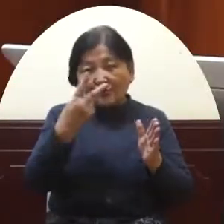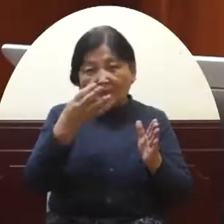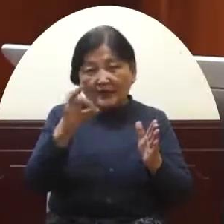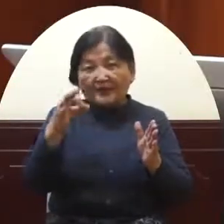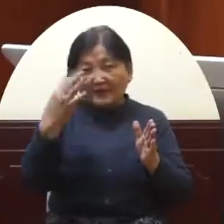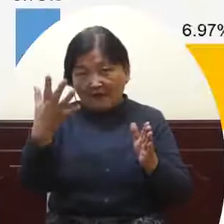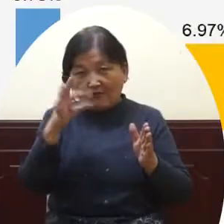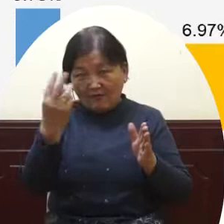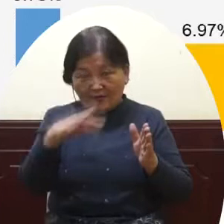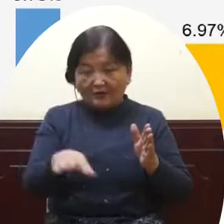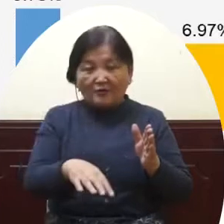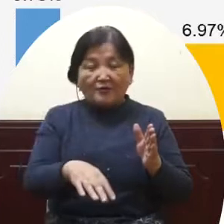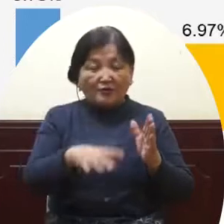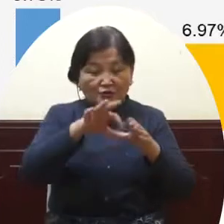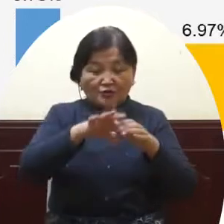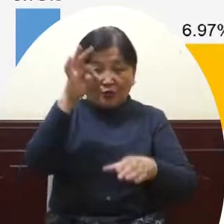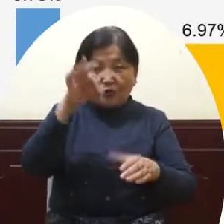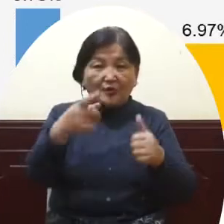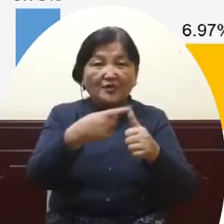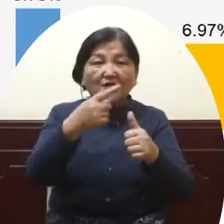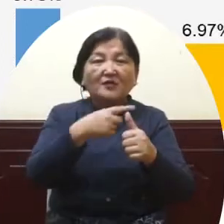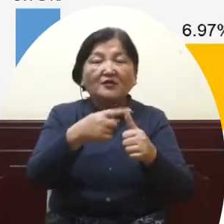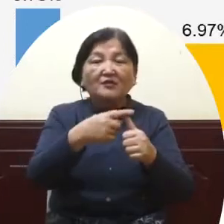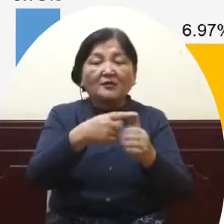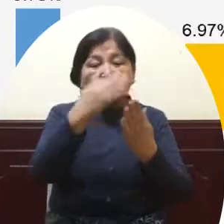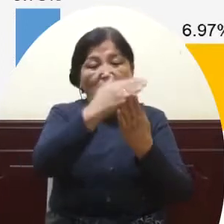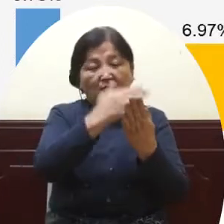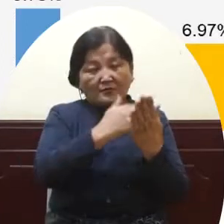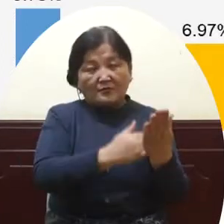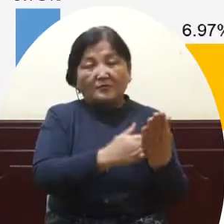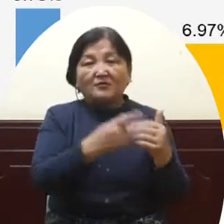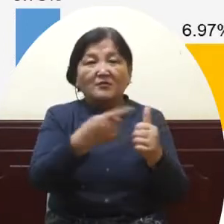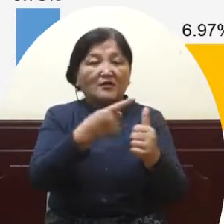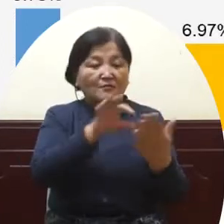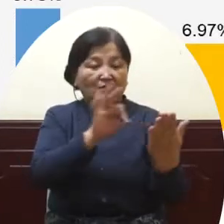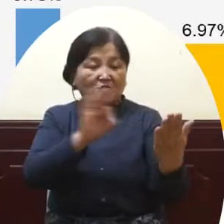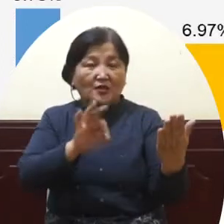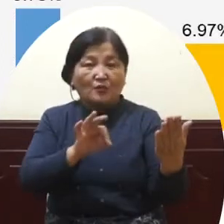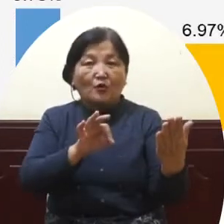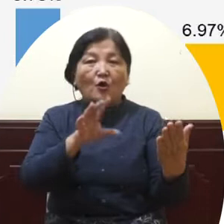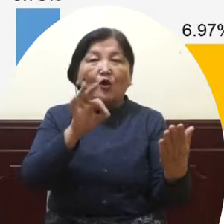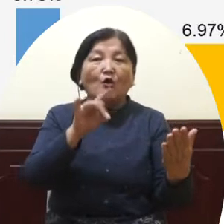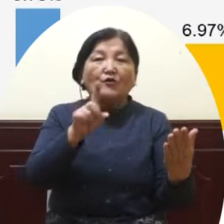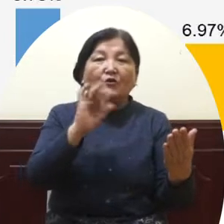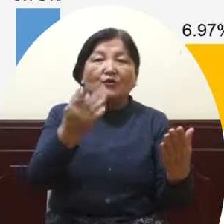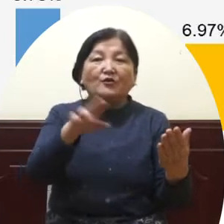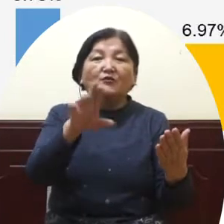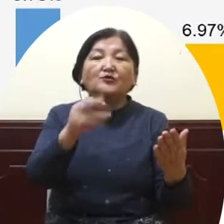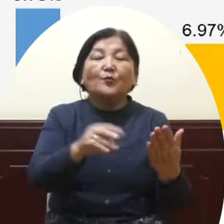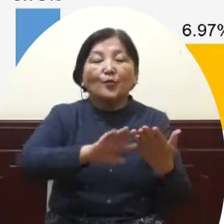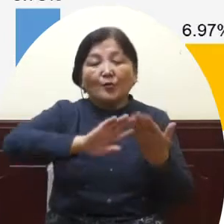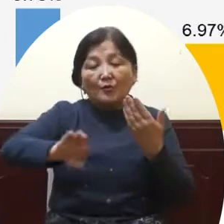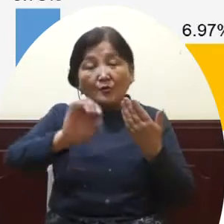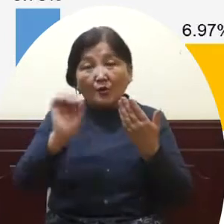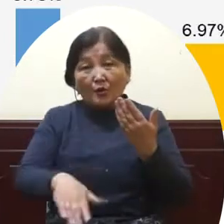сонгуулийн нэрсийн жагсаалтанд орхигдсон сонгогчийн тоо маш их болсон байна. Энэ 2005 оны ерөнхийлөгчийн